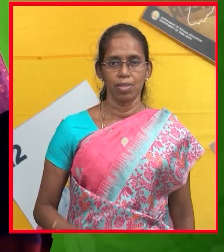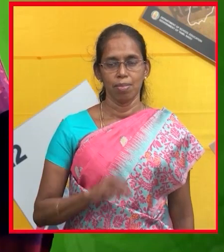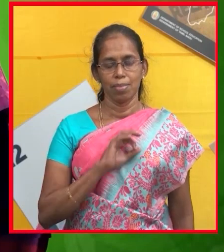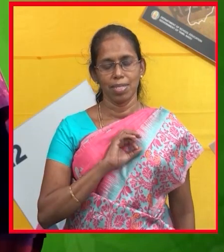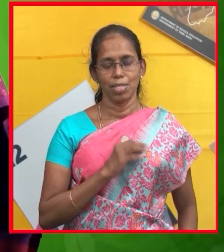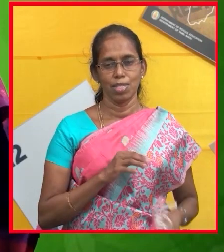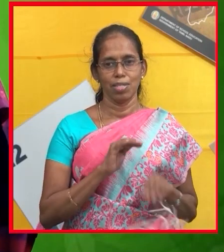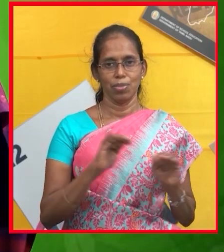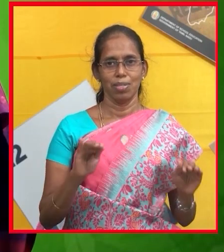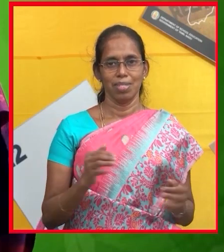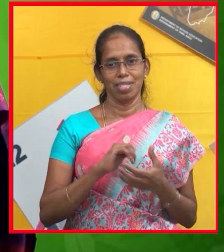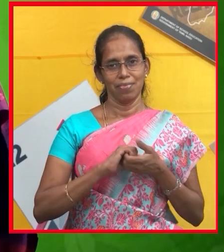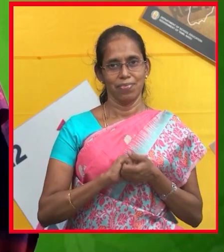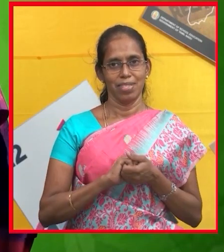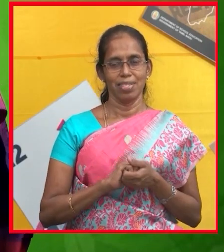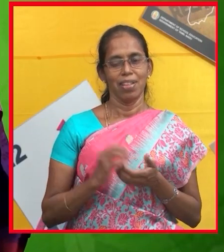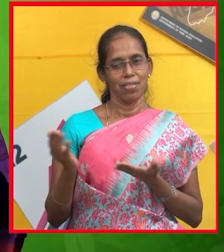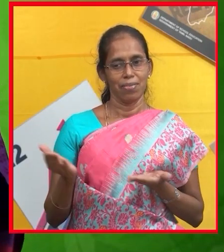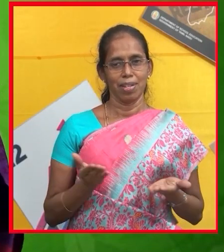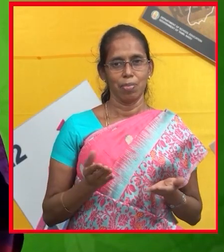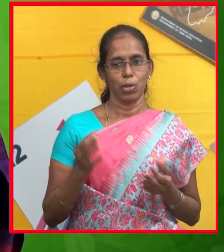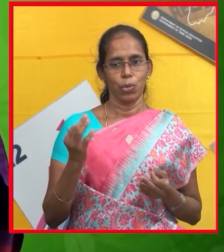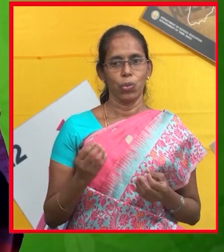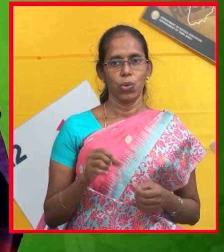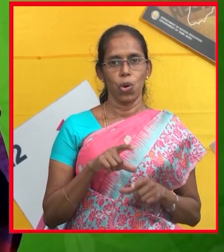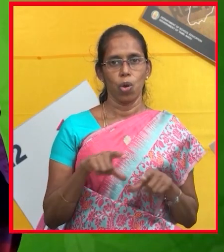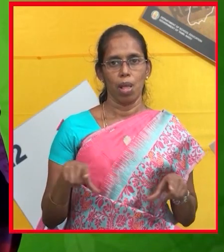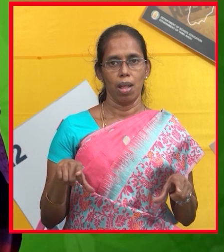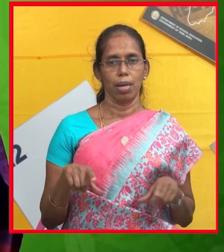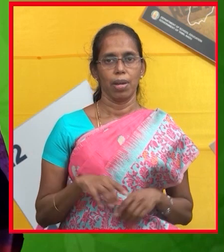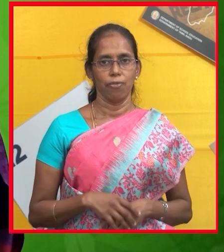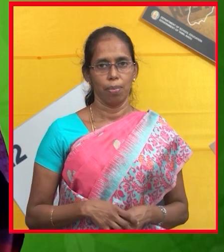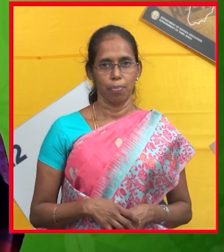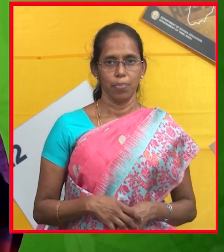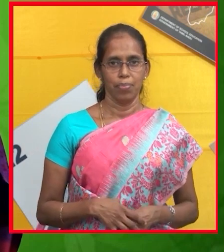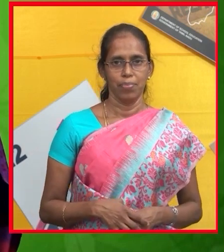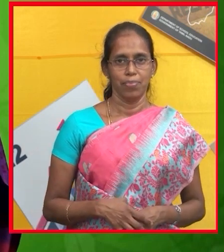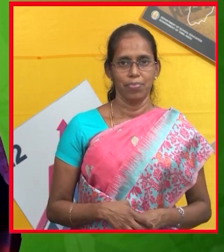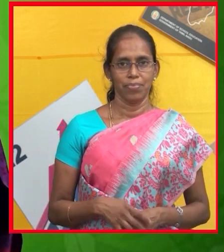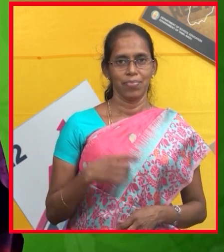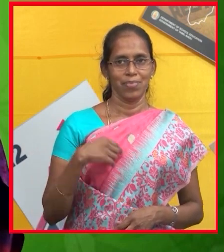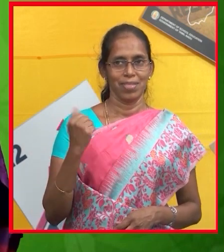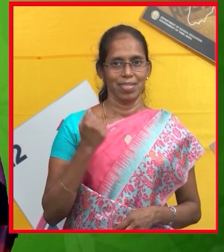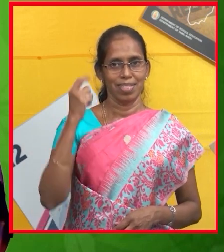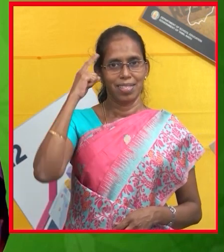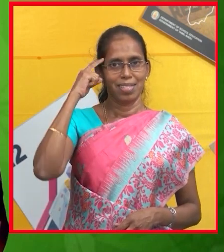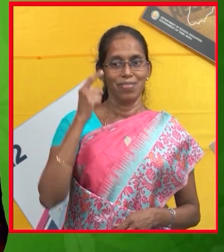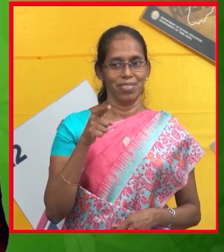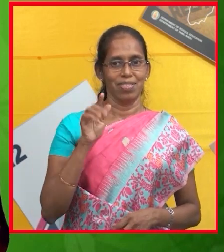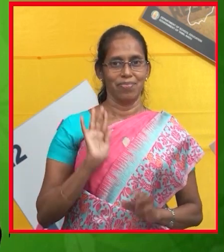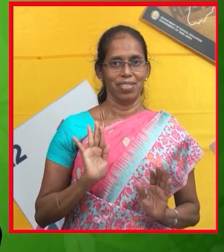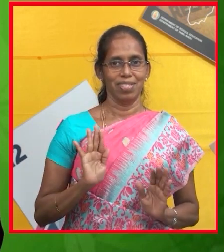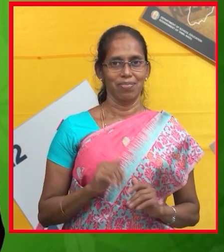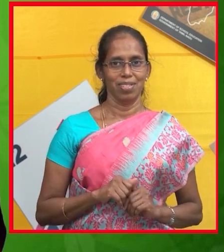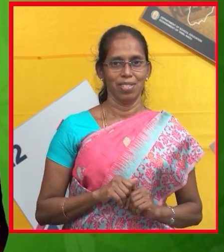My dear student friends, welcome back to this new normal learning platform. I can understand you are waiting for